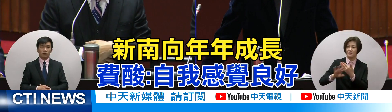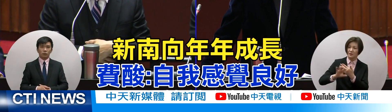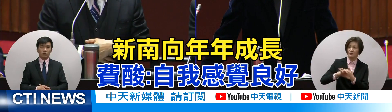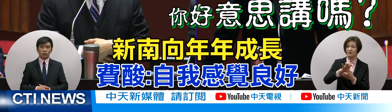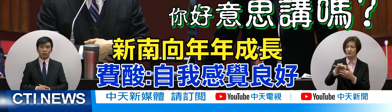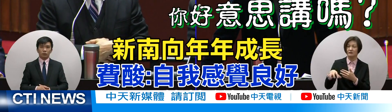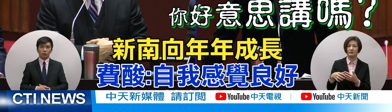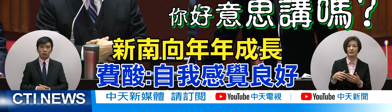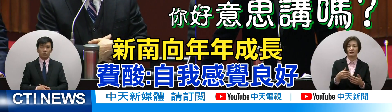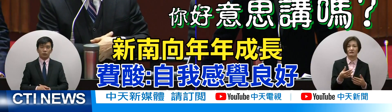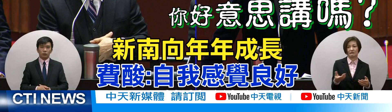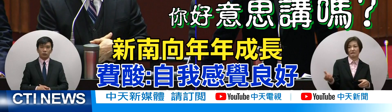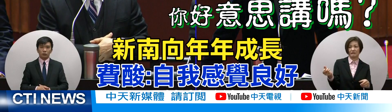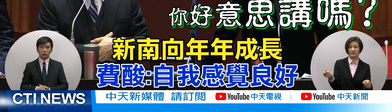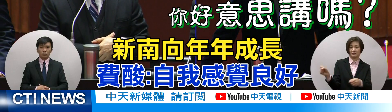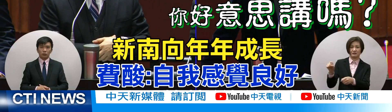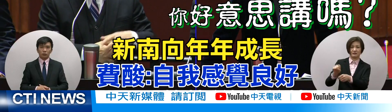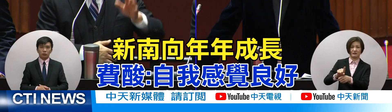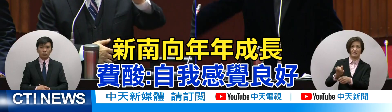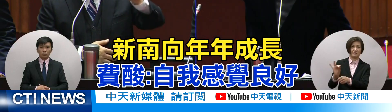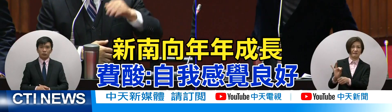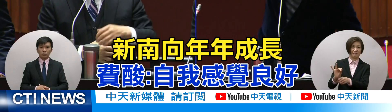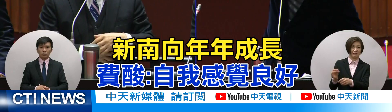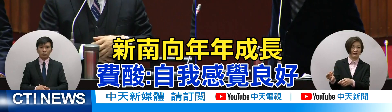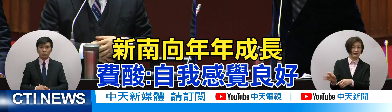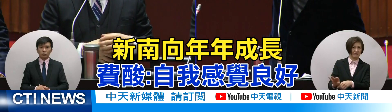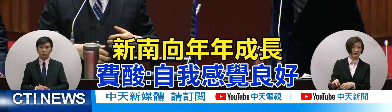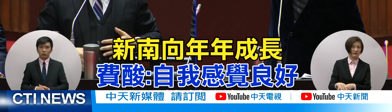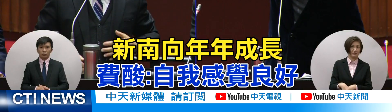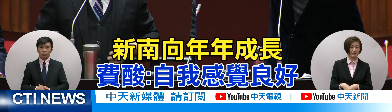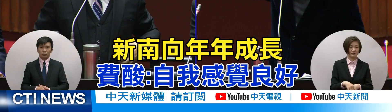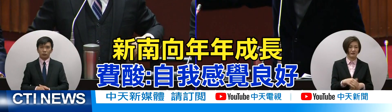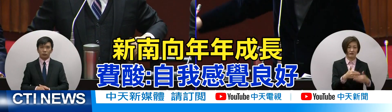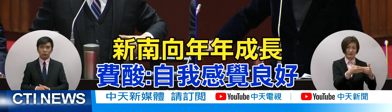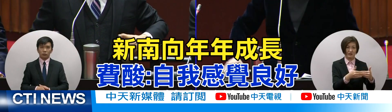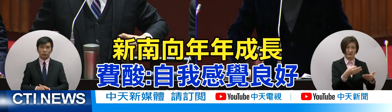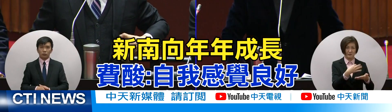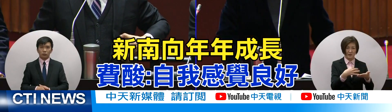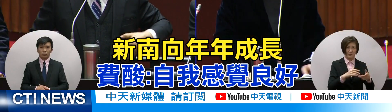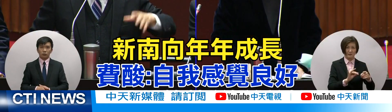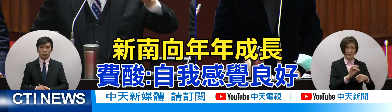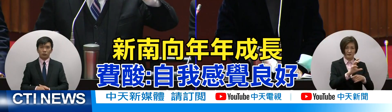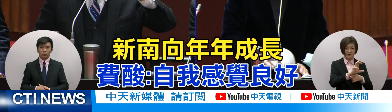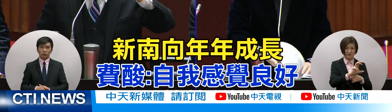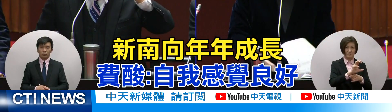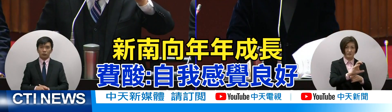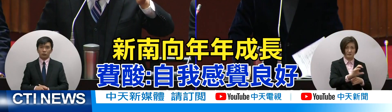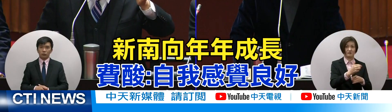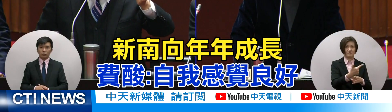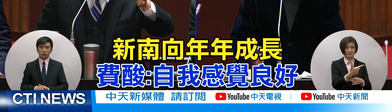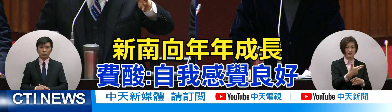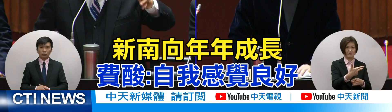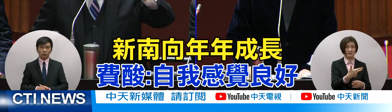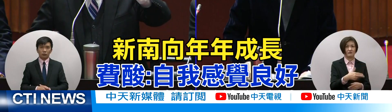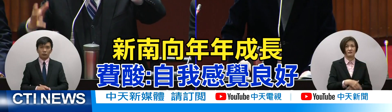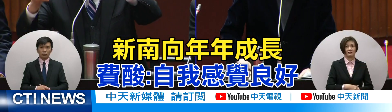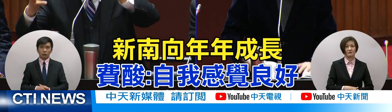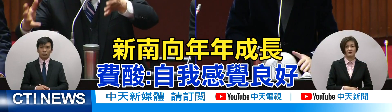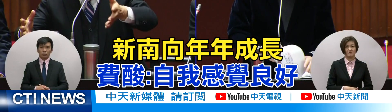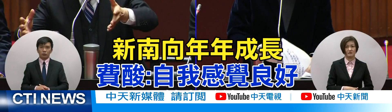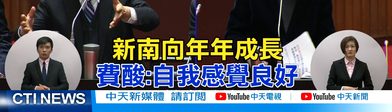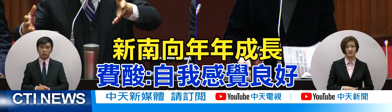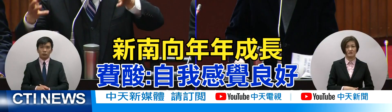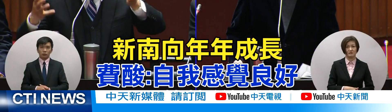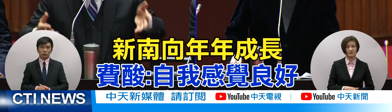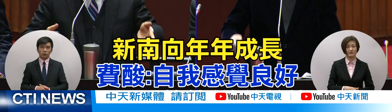啊，你好意思讲吗？不，占了97%。 我不能这样讲。这个做生意，那你中